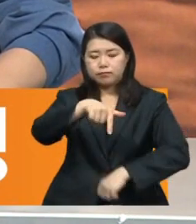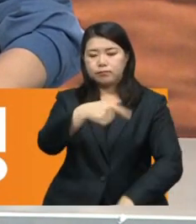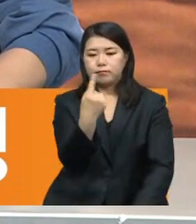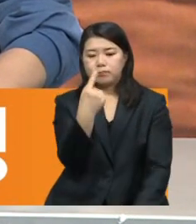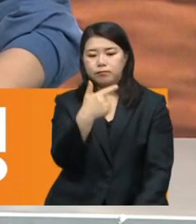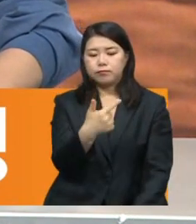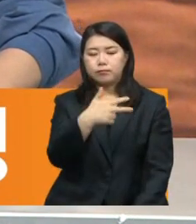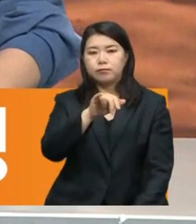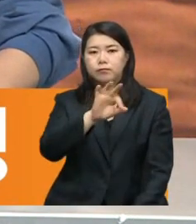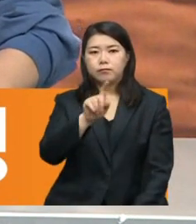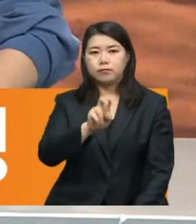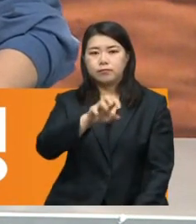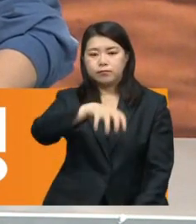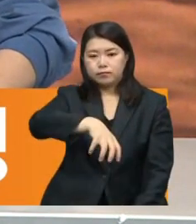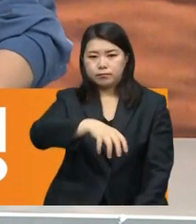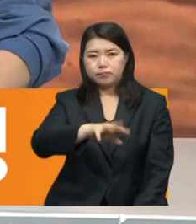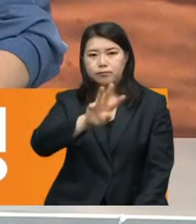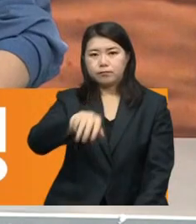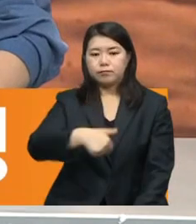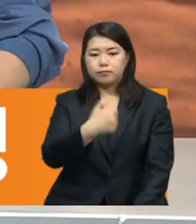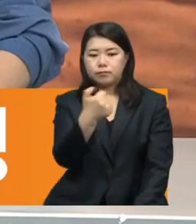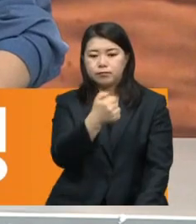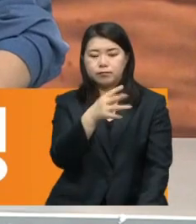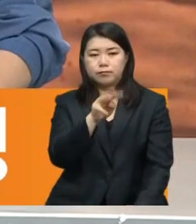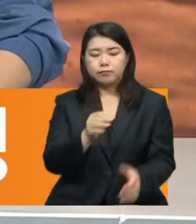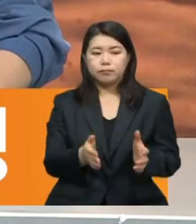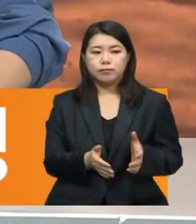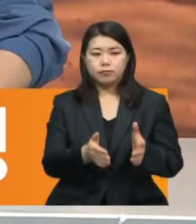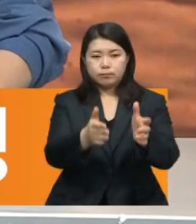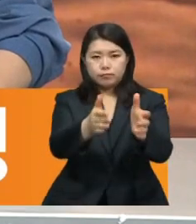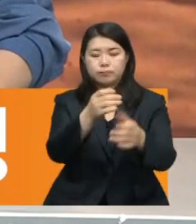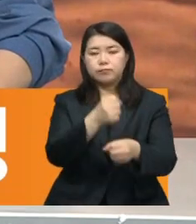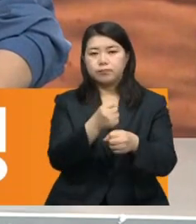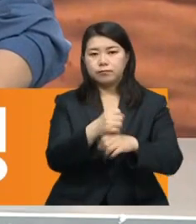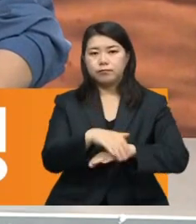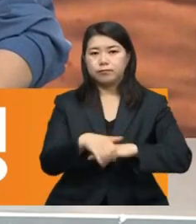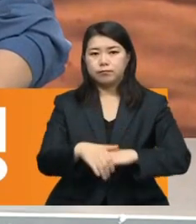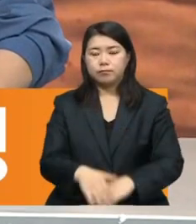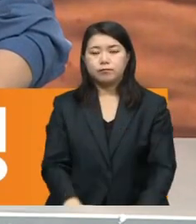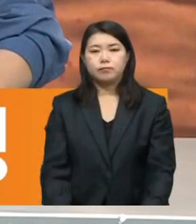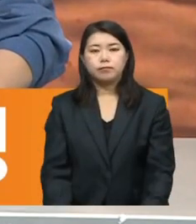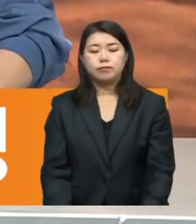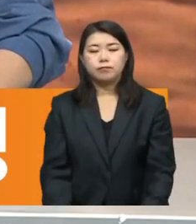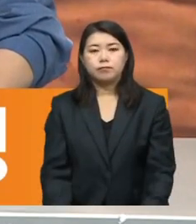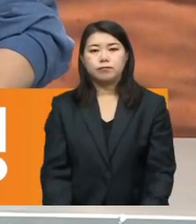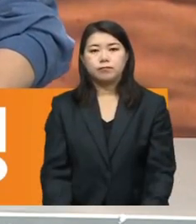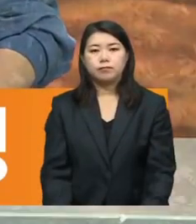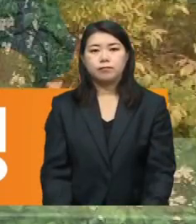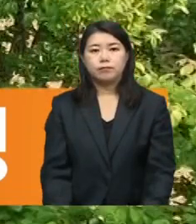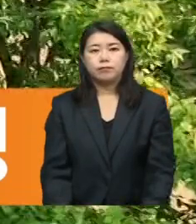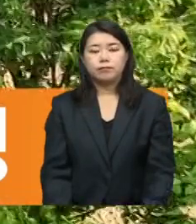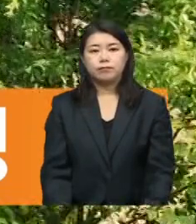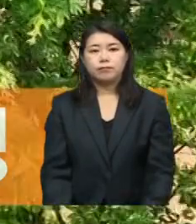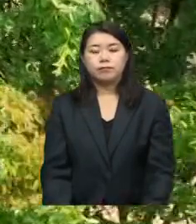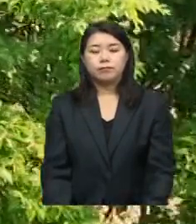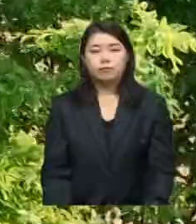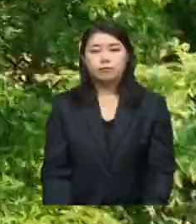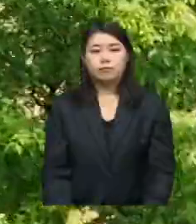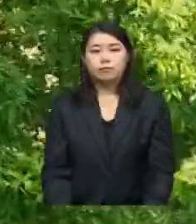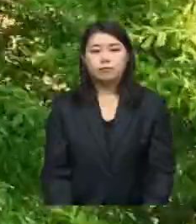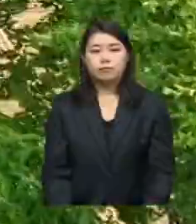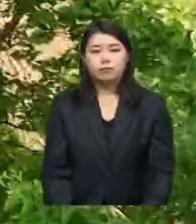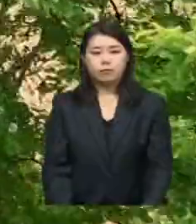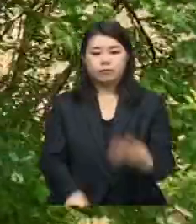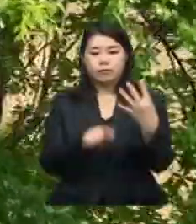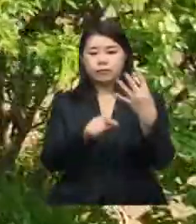도자공원 산책로에 350m 길이의 황토 길이 새로 만들어질 예정인데요 오용석 기자입니다